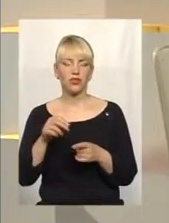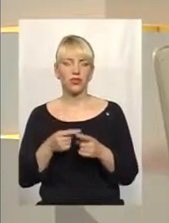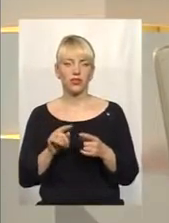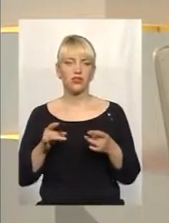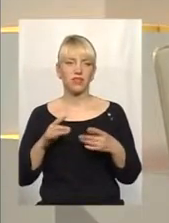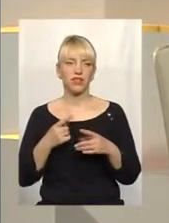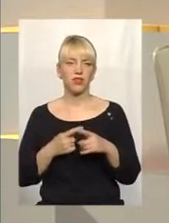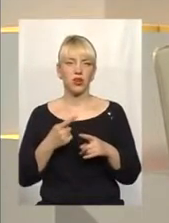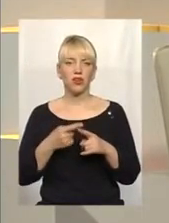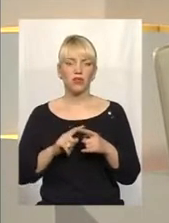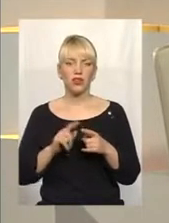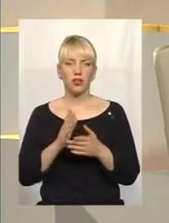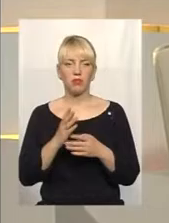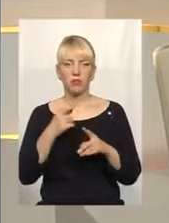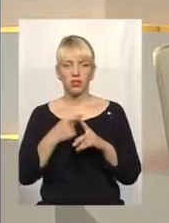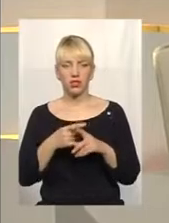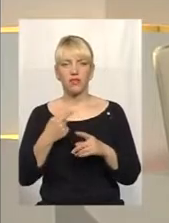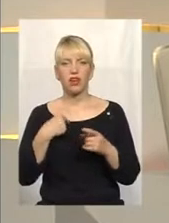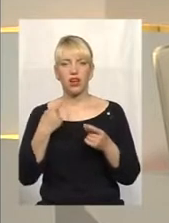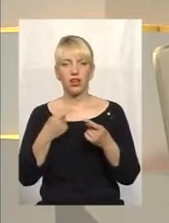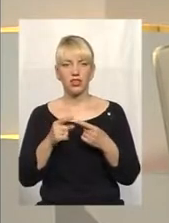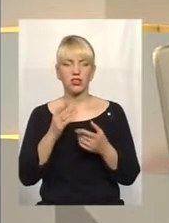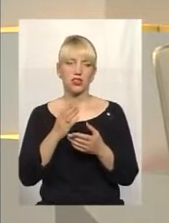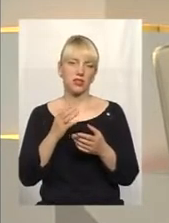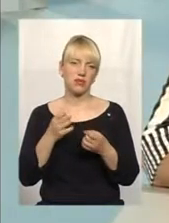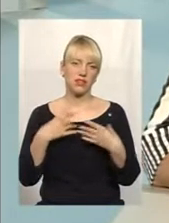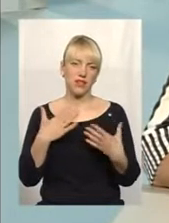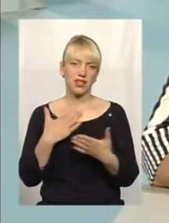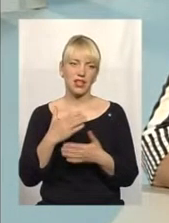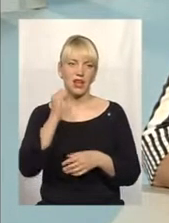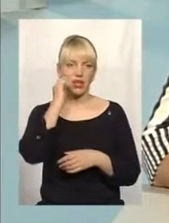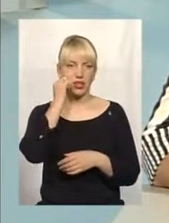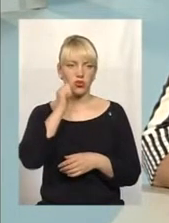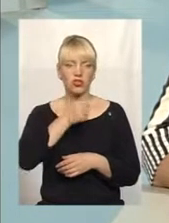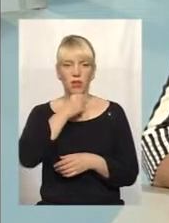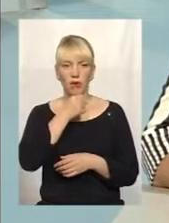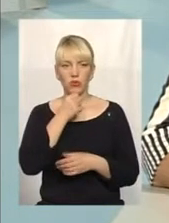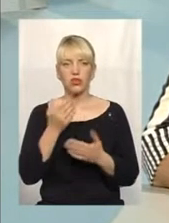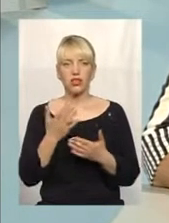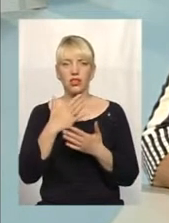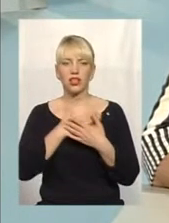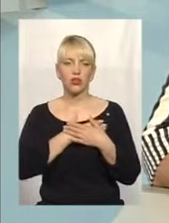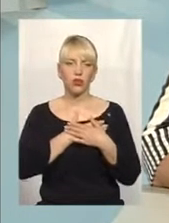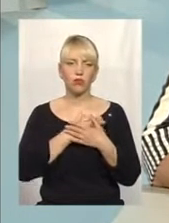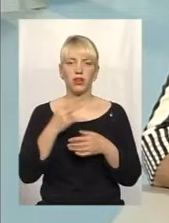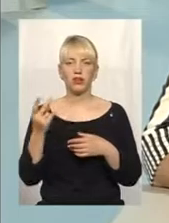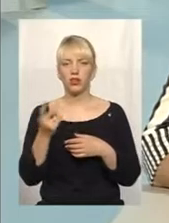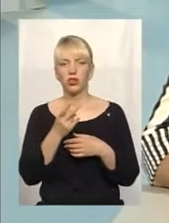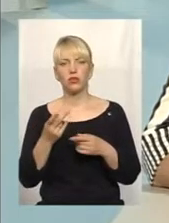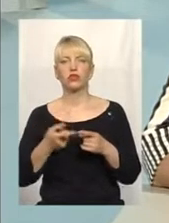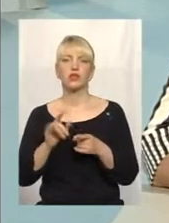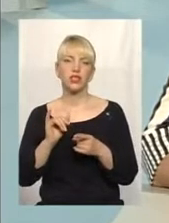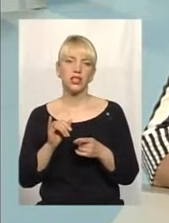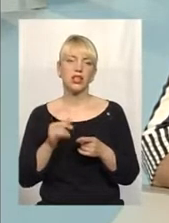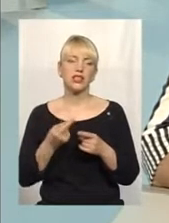цьому позитив. Ну і наступне, ще крім свят, є ще дідусі і бабусі, яких ну надзвичайно люблять як одна сторона, так і інша. І тому